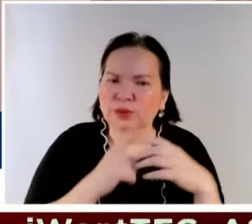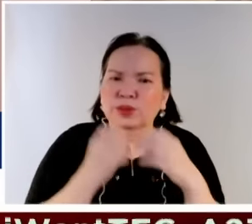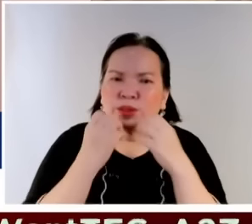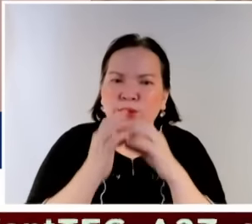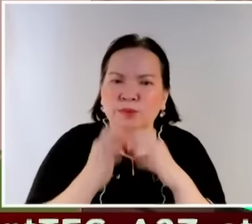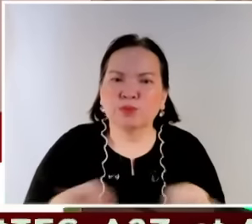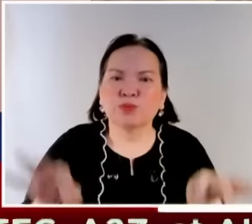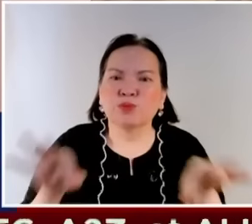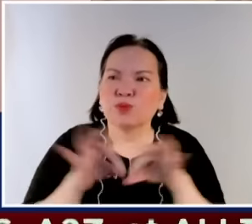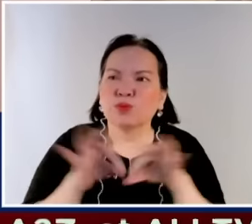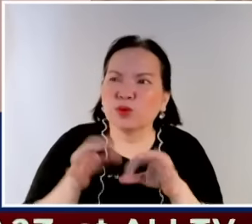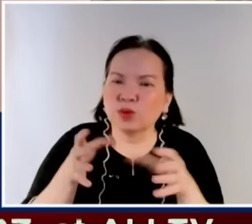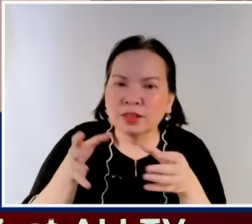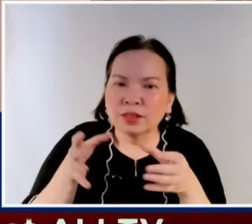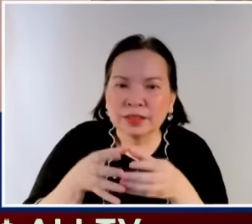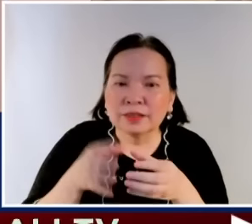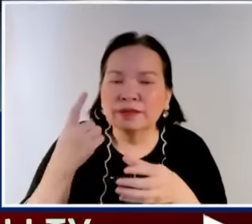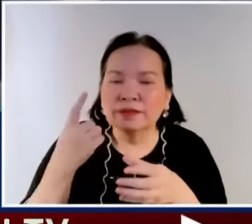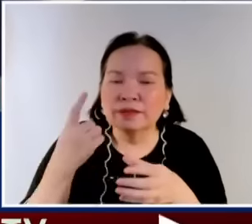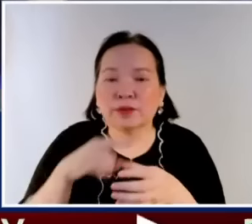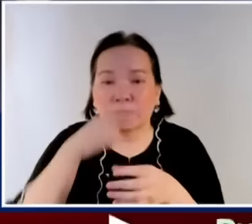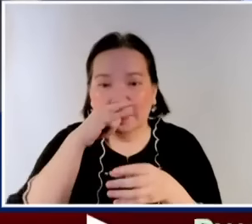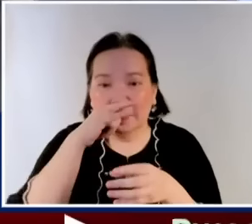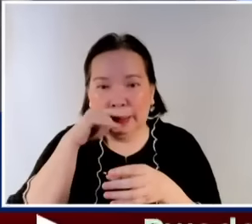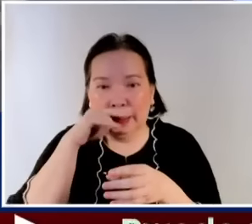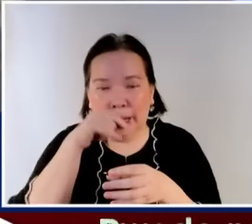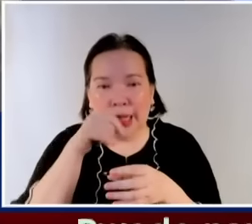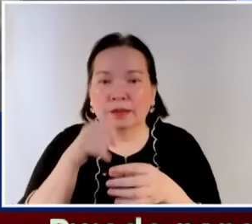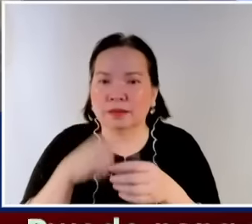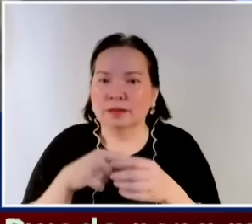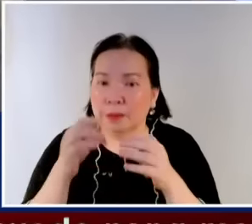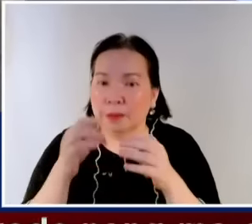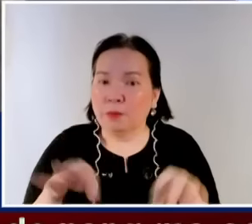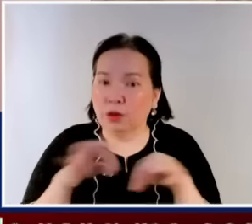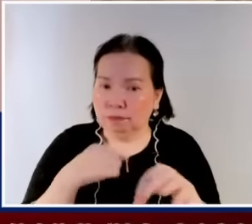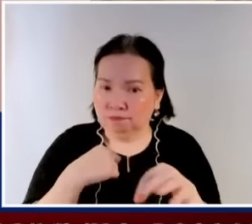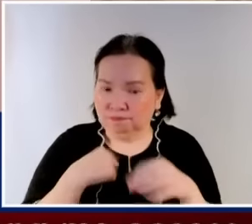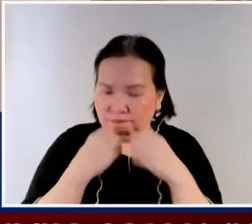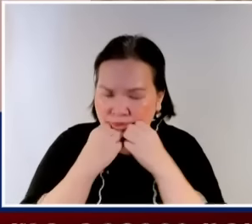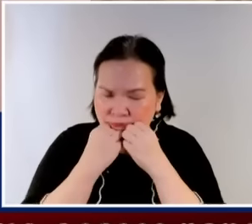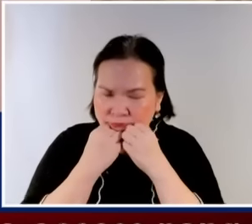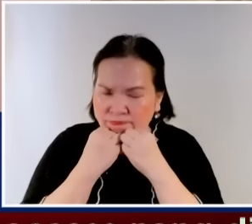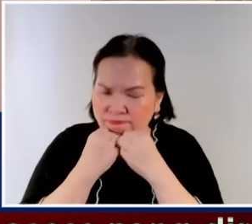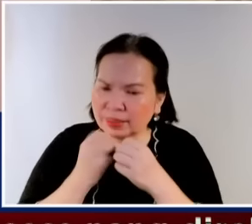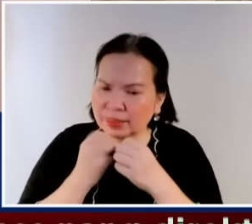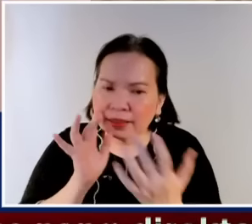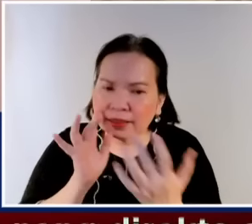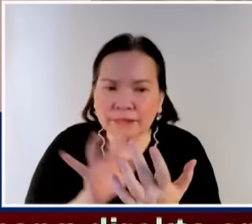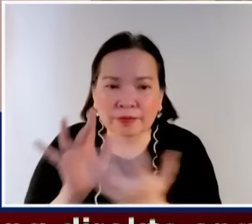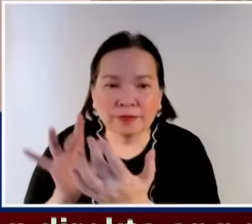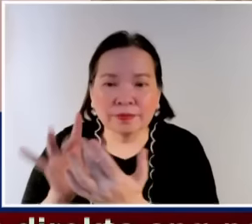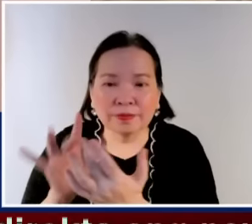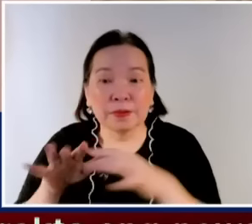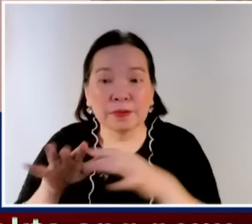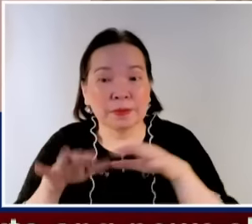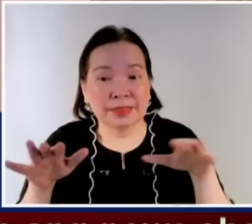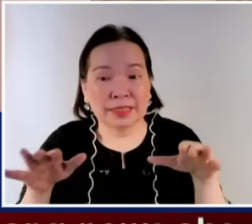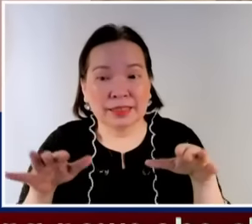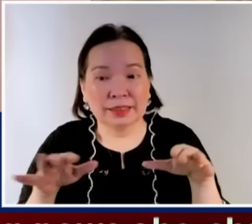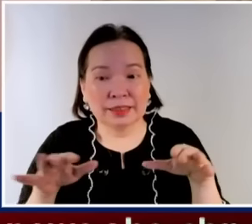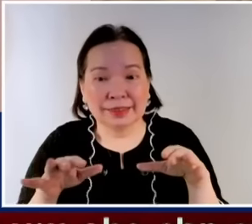bata para sa atin as a company. It's always important for us to reach out to the young people